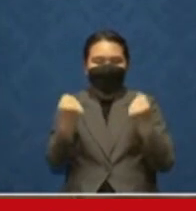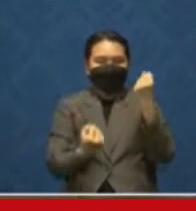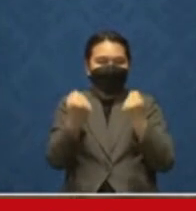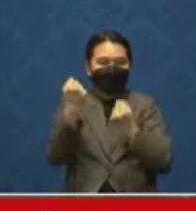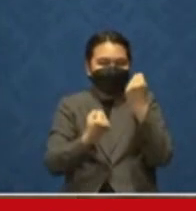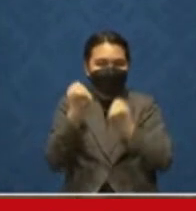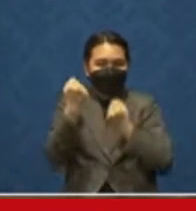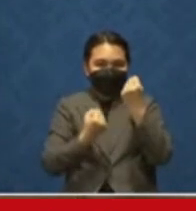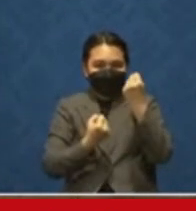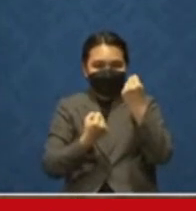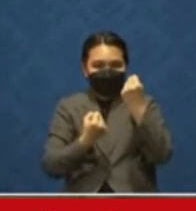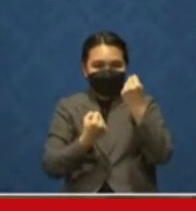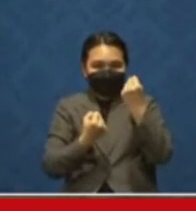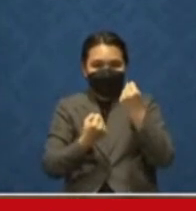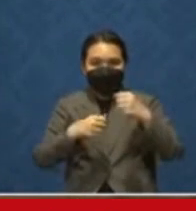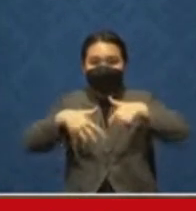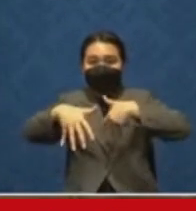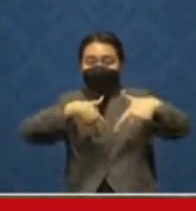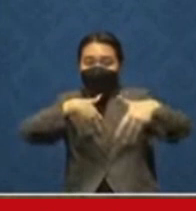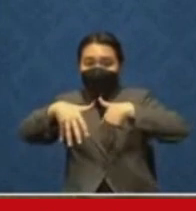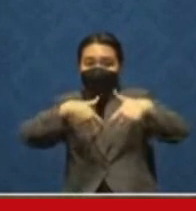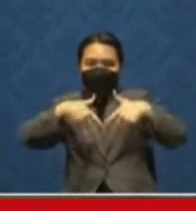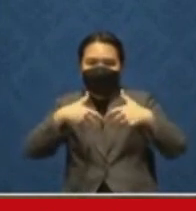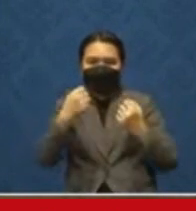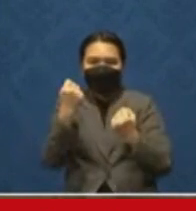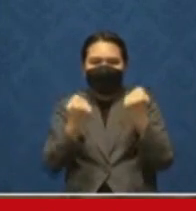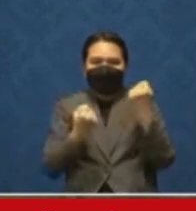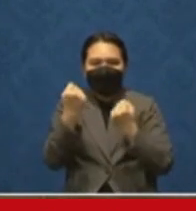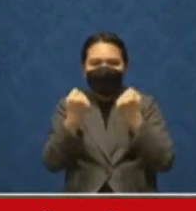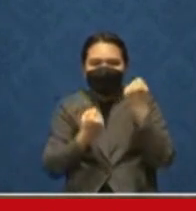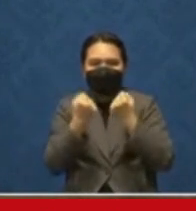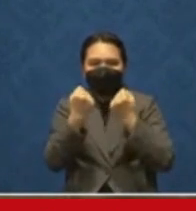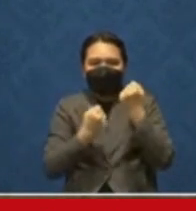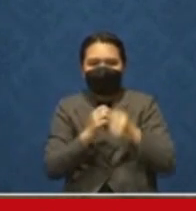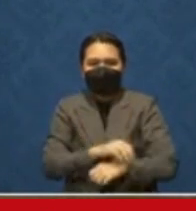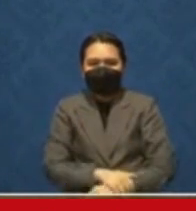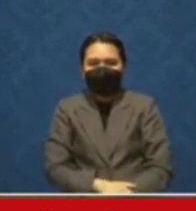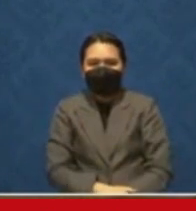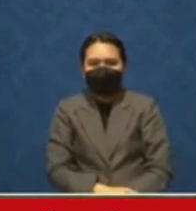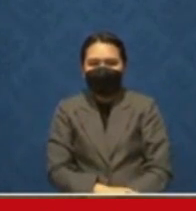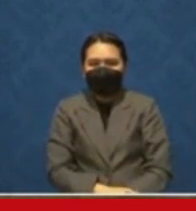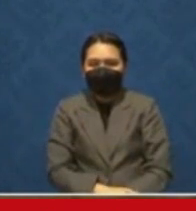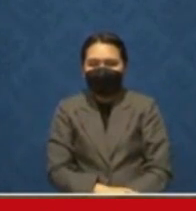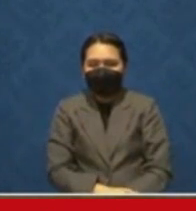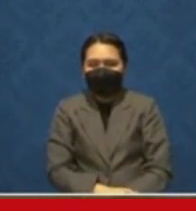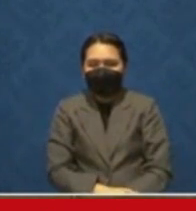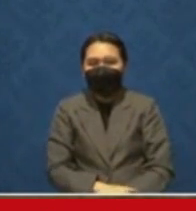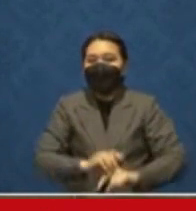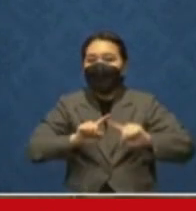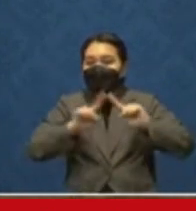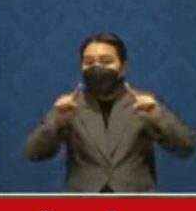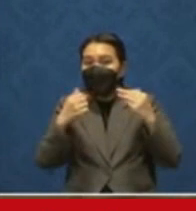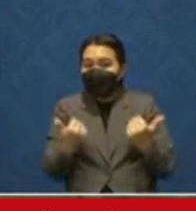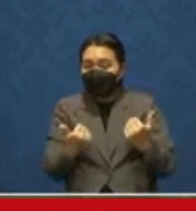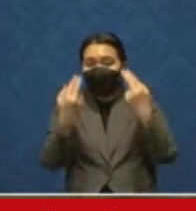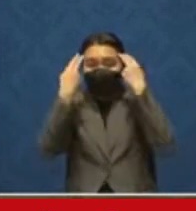เพื่อนๆเนี่ยเขามีการเปรียบเทียบว่าประเทศไทยเป็นรถยนต์นายกเป็นโชเฟอร์ถ้าประชา